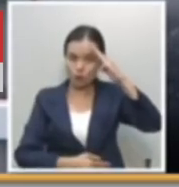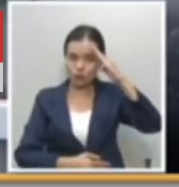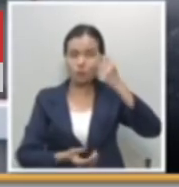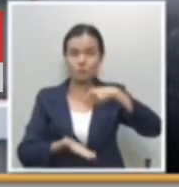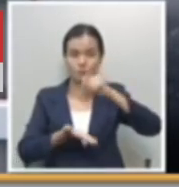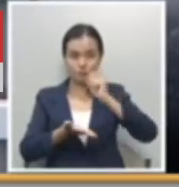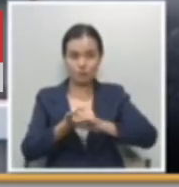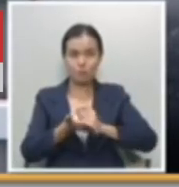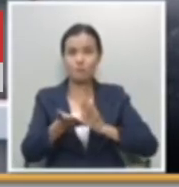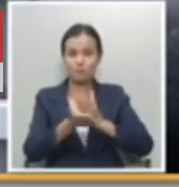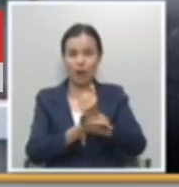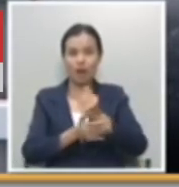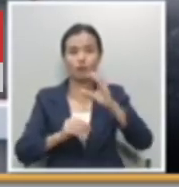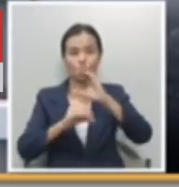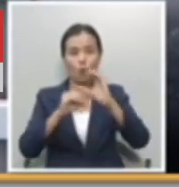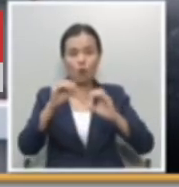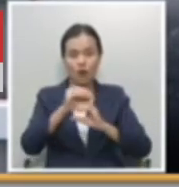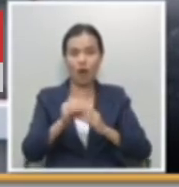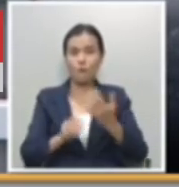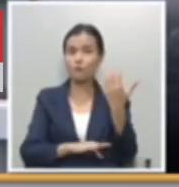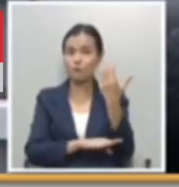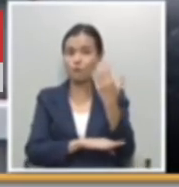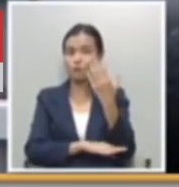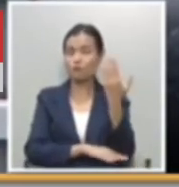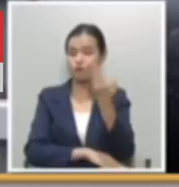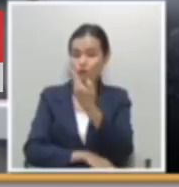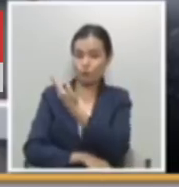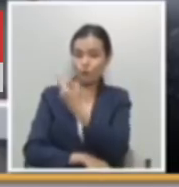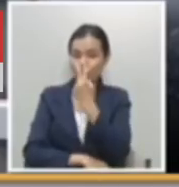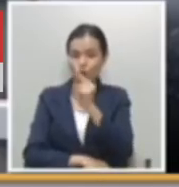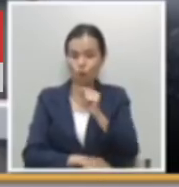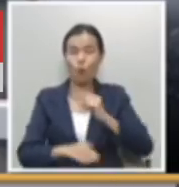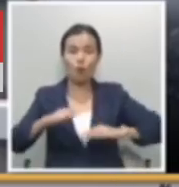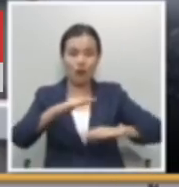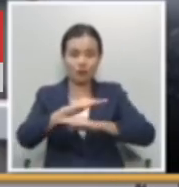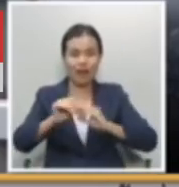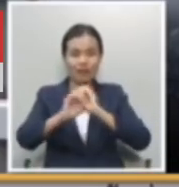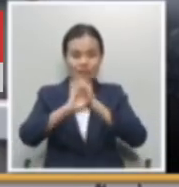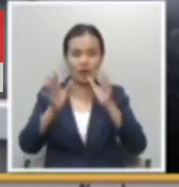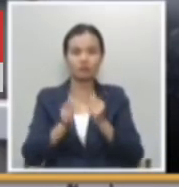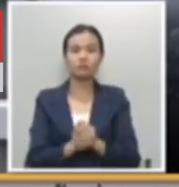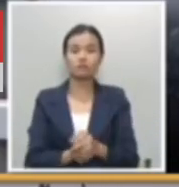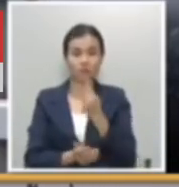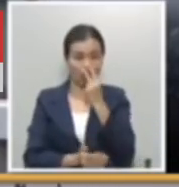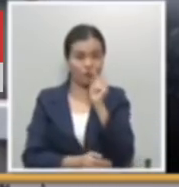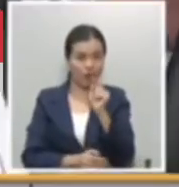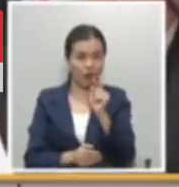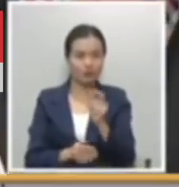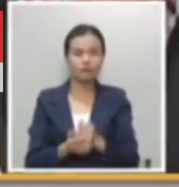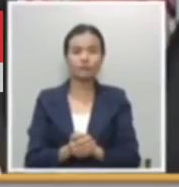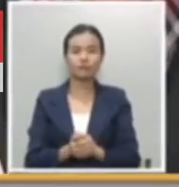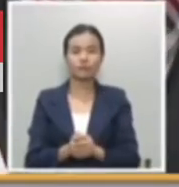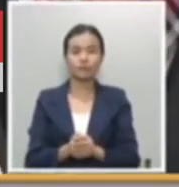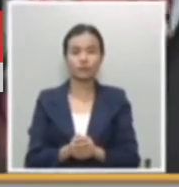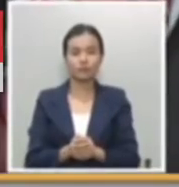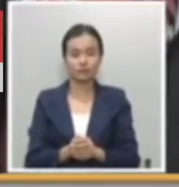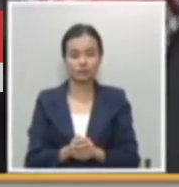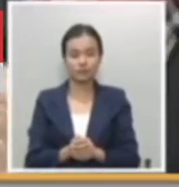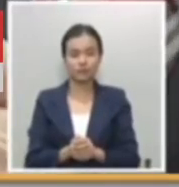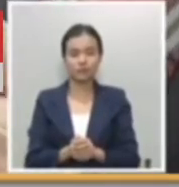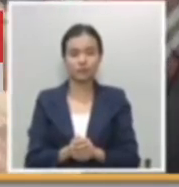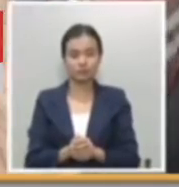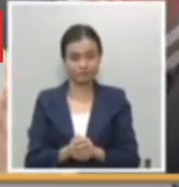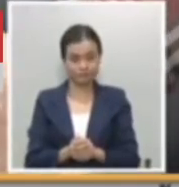โครงการนี้ท่านดูบนจอเห็นชัดๆเลยนะครับนี่หลักฐานทางด้านขวาเห็นไหมครับเห็นไหมครับนี่นะ